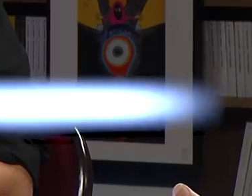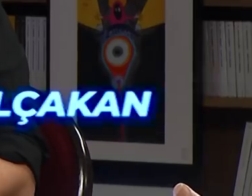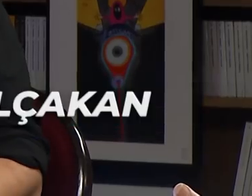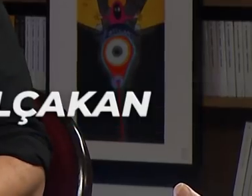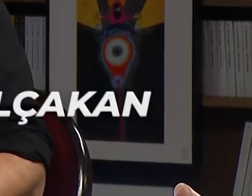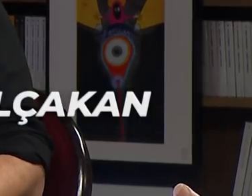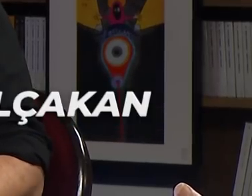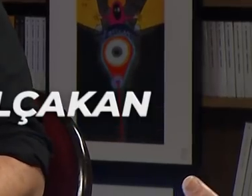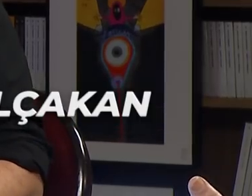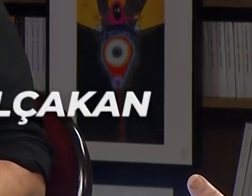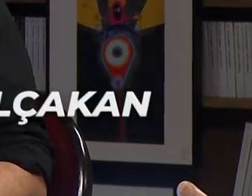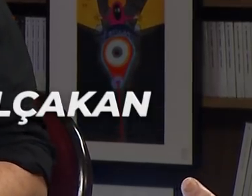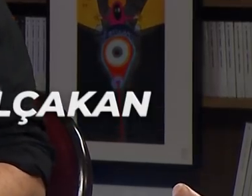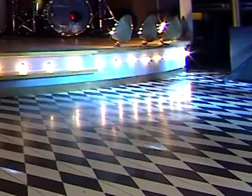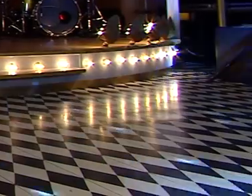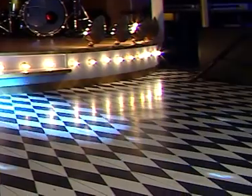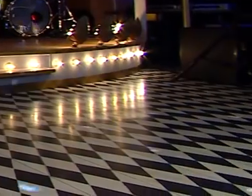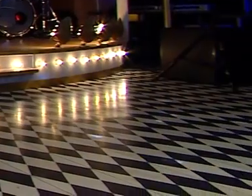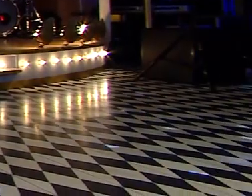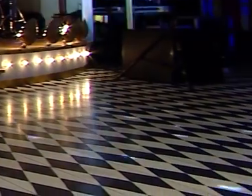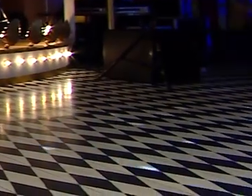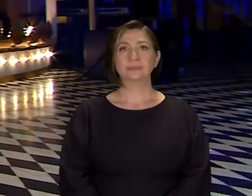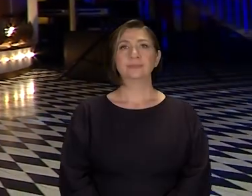ya? Celil Nalçakan.